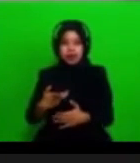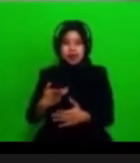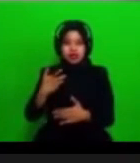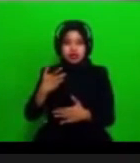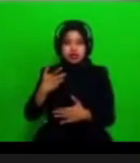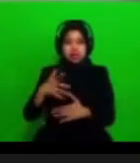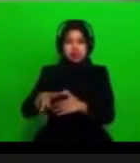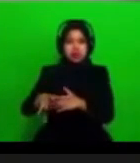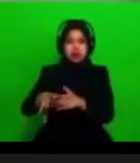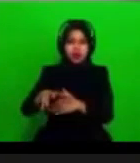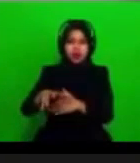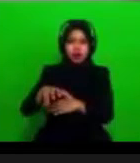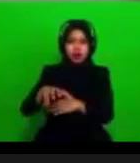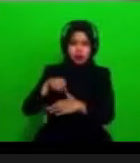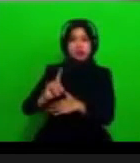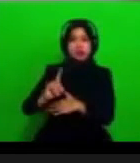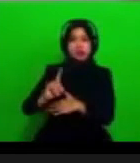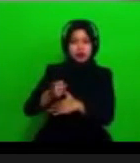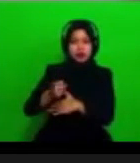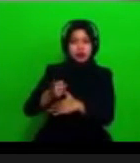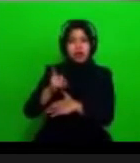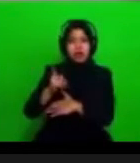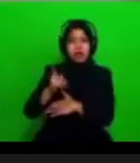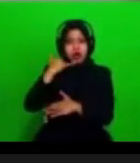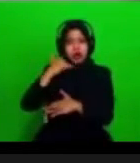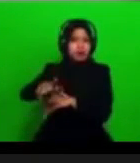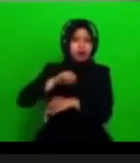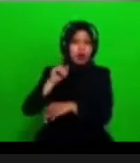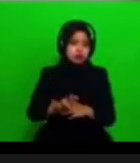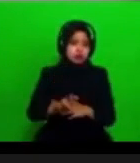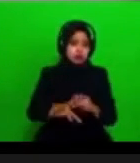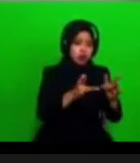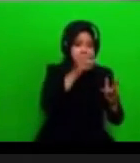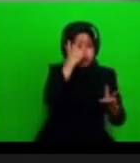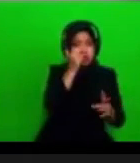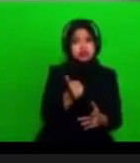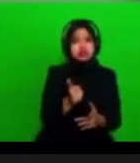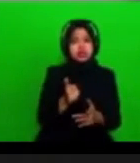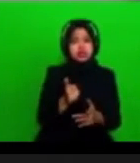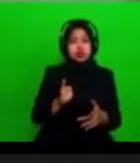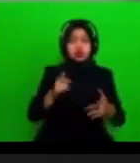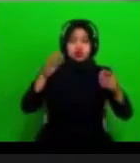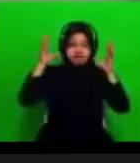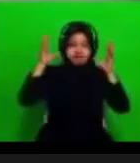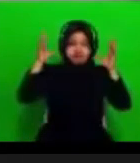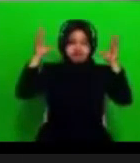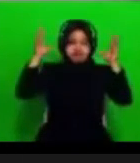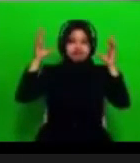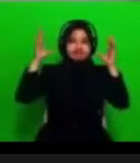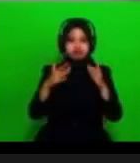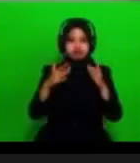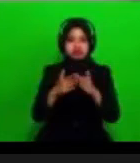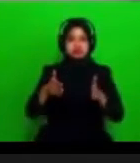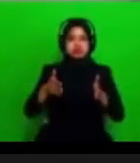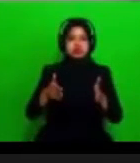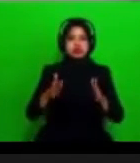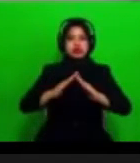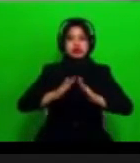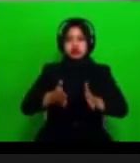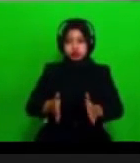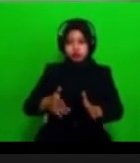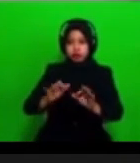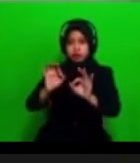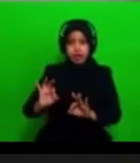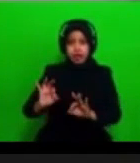KW agar anaknya dapat belajar daring. Sehingga penyegaran pembangunan infrastruktur pendidikan berbasis